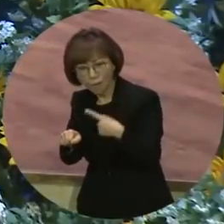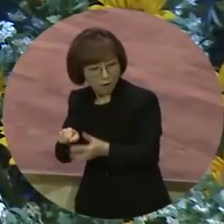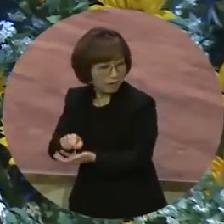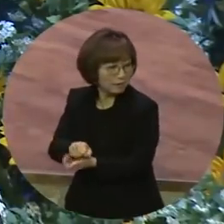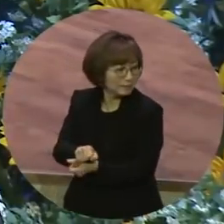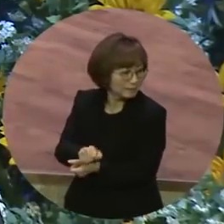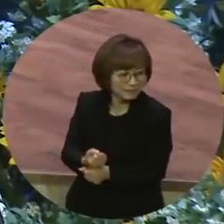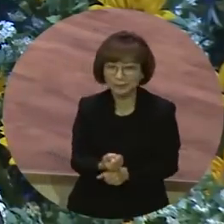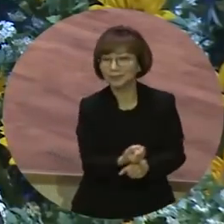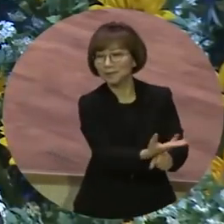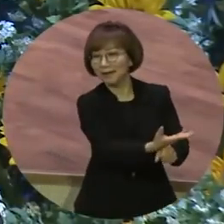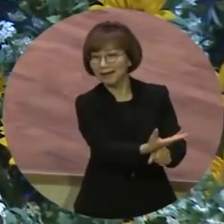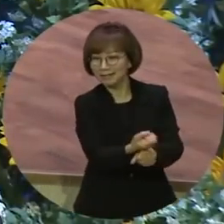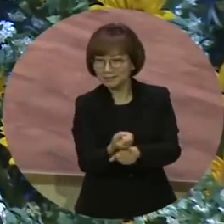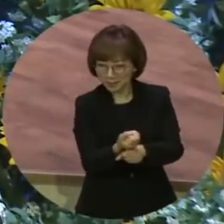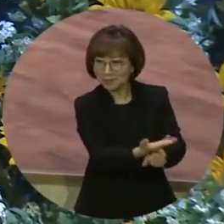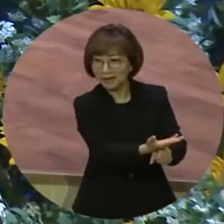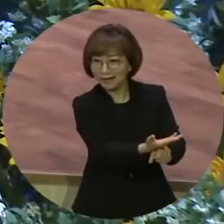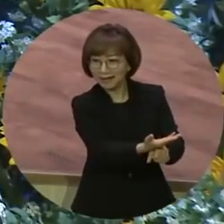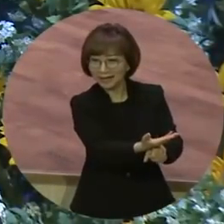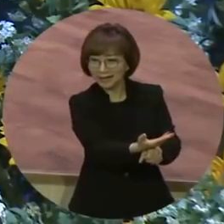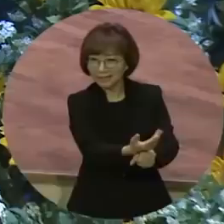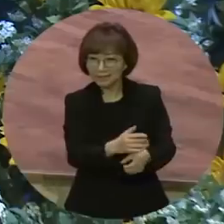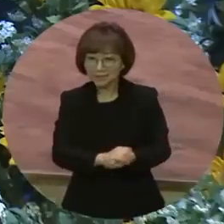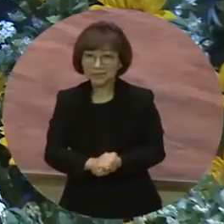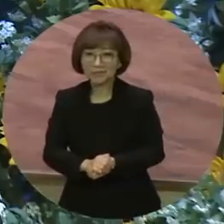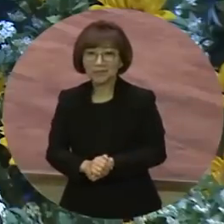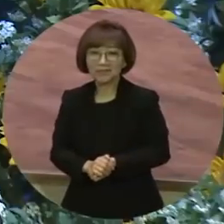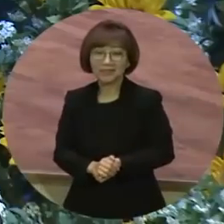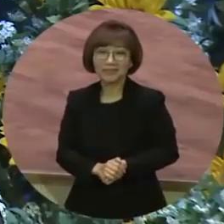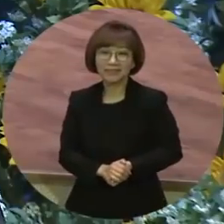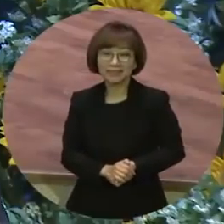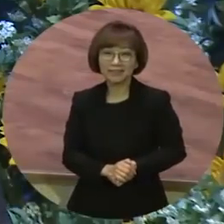바울이 빚진자 의식을 가지고 있었는가? 그 핵심은